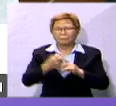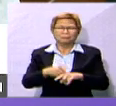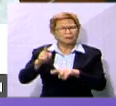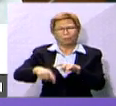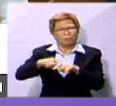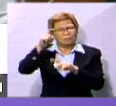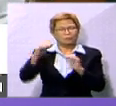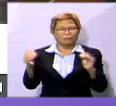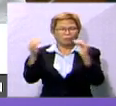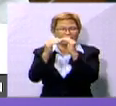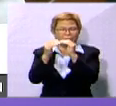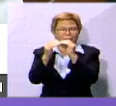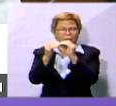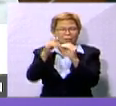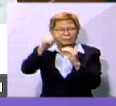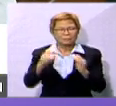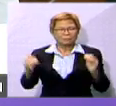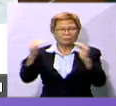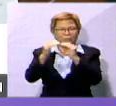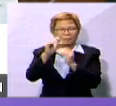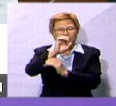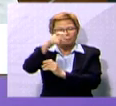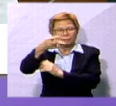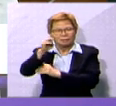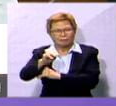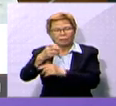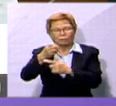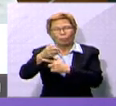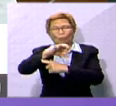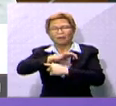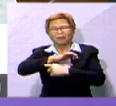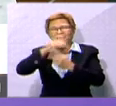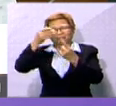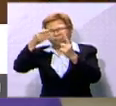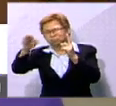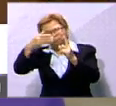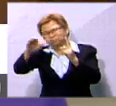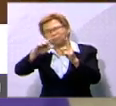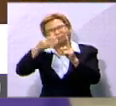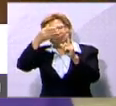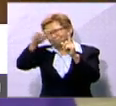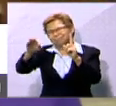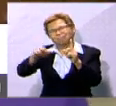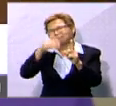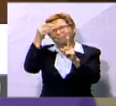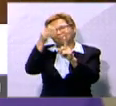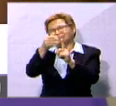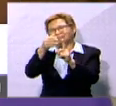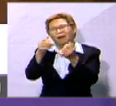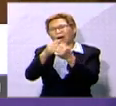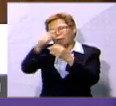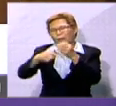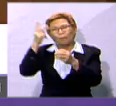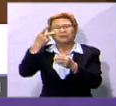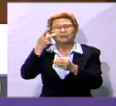maknanya. Because SPRM ataupun polis ni, dia tak ada kena-mengena dengan politik. Datuk Seri